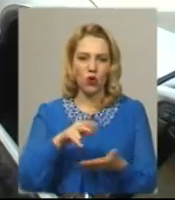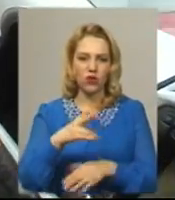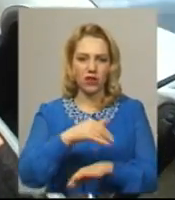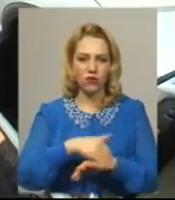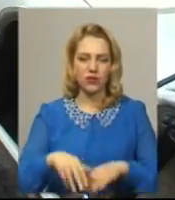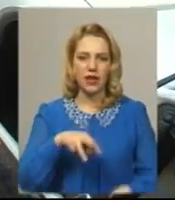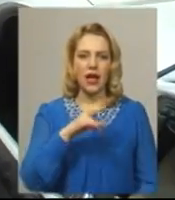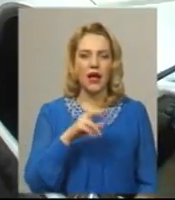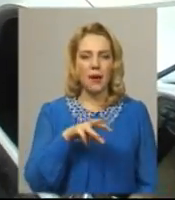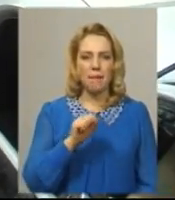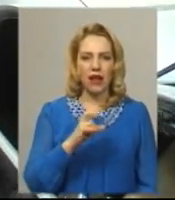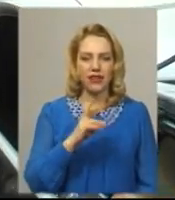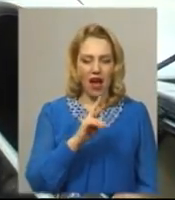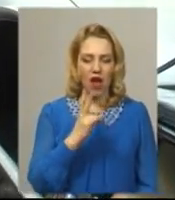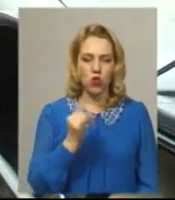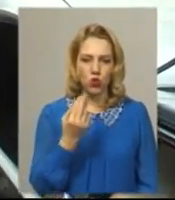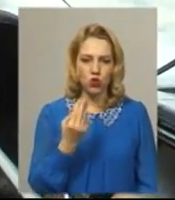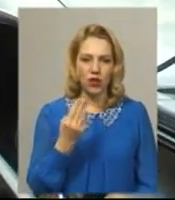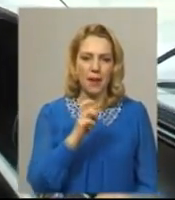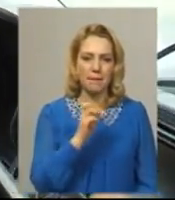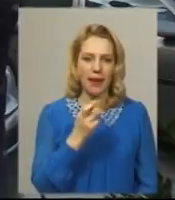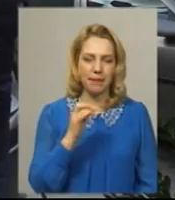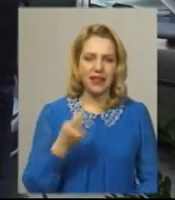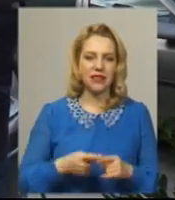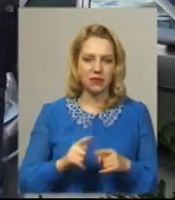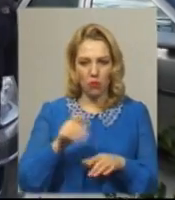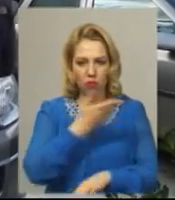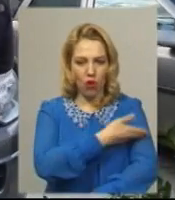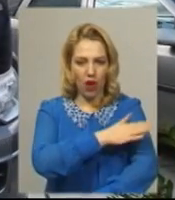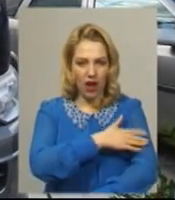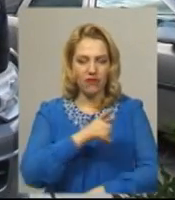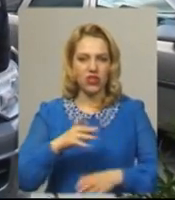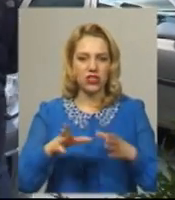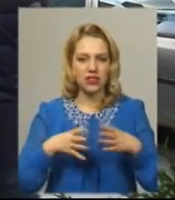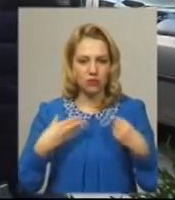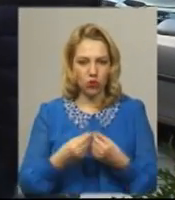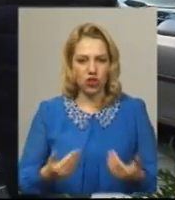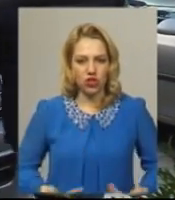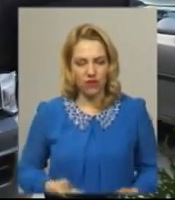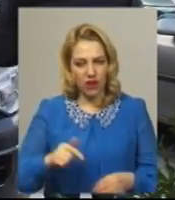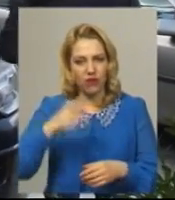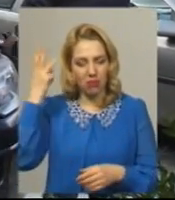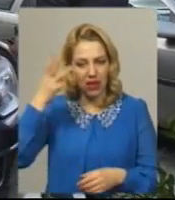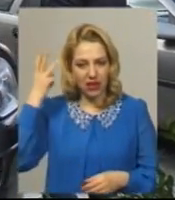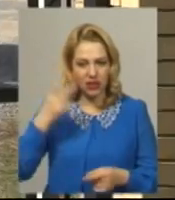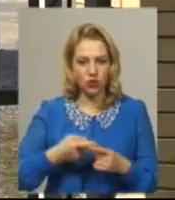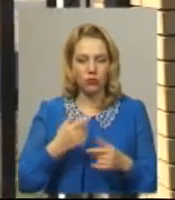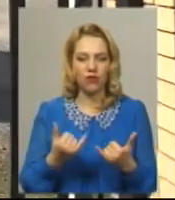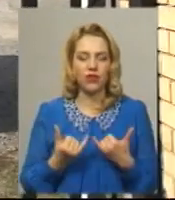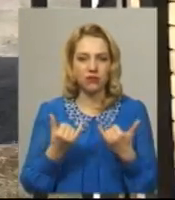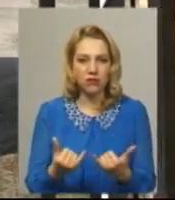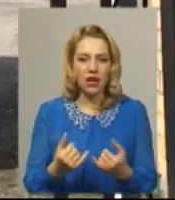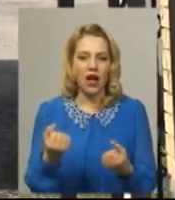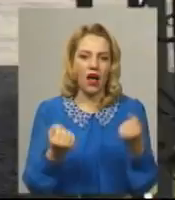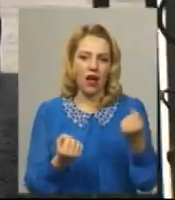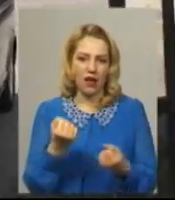Ширабєй – поляк, який вже кілька років живе у Хмельницькому з родиною. Саме він виділяє для інформування хмельничан свій автомобіль. Виїздять